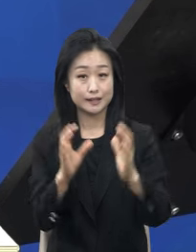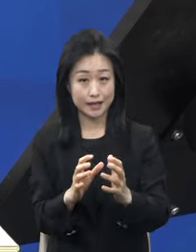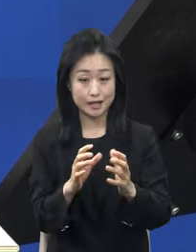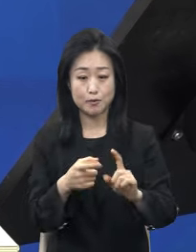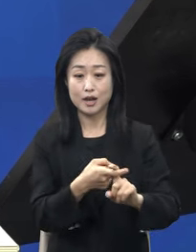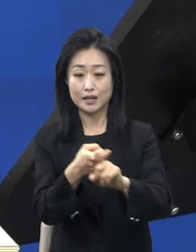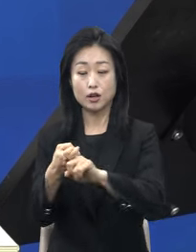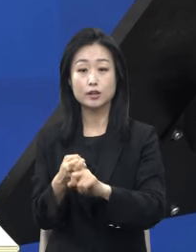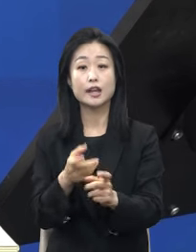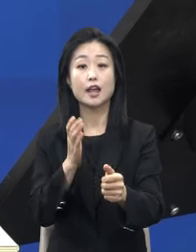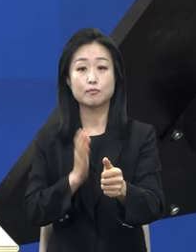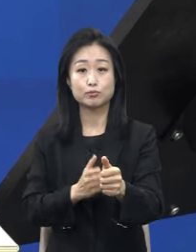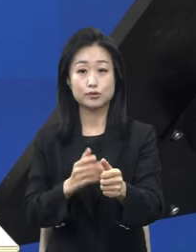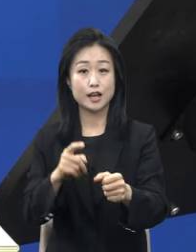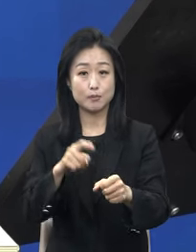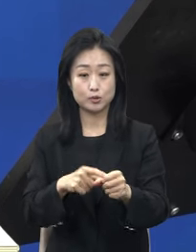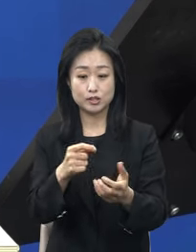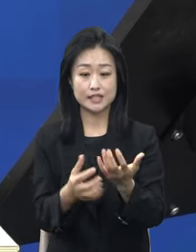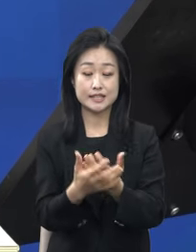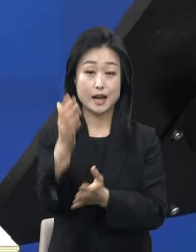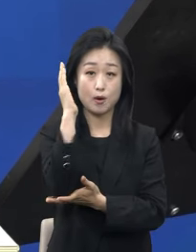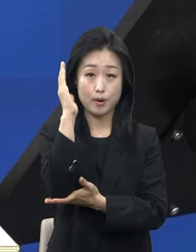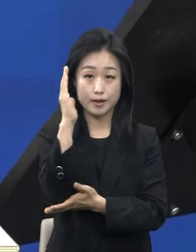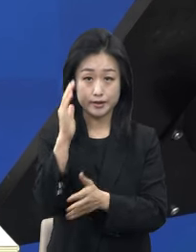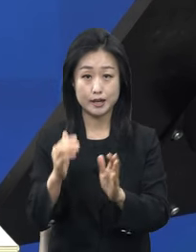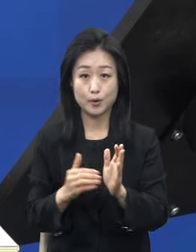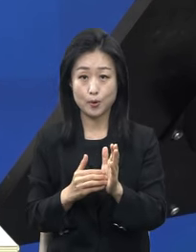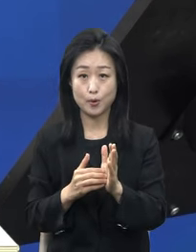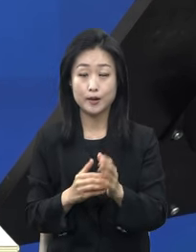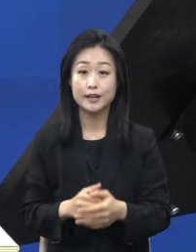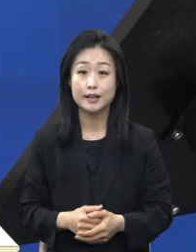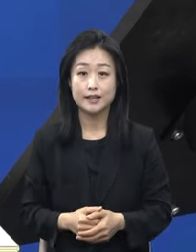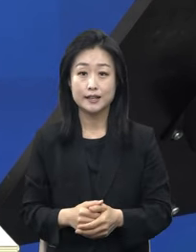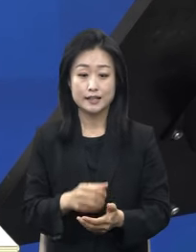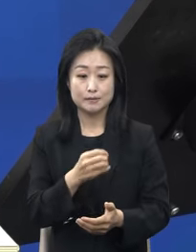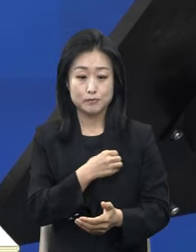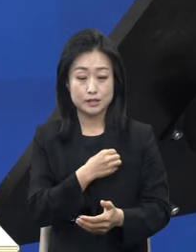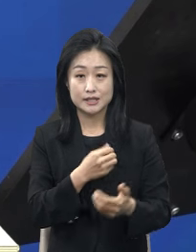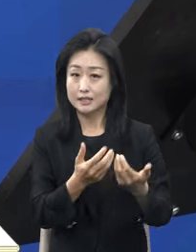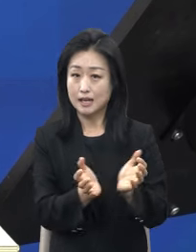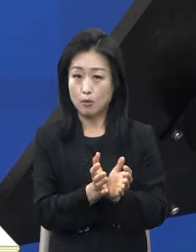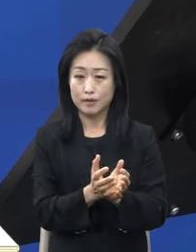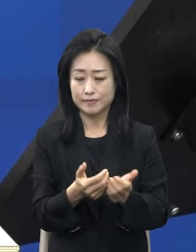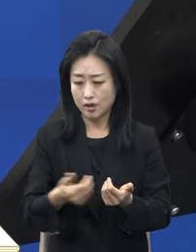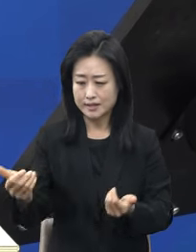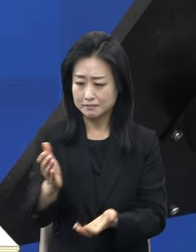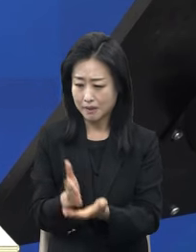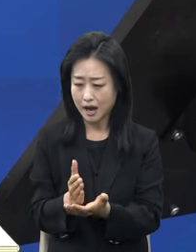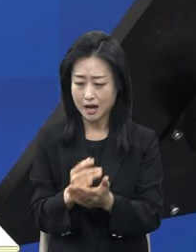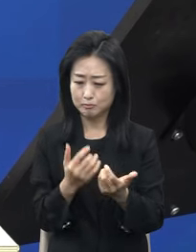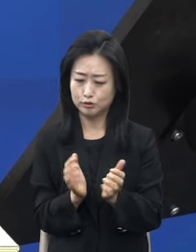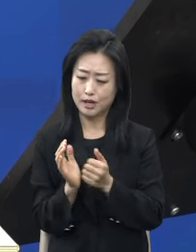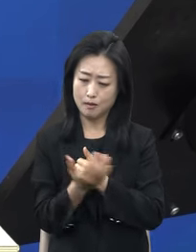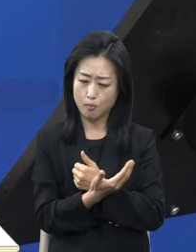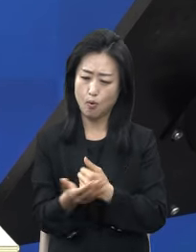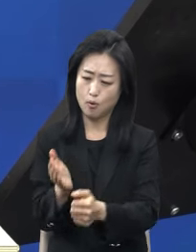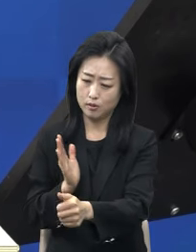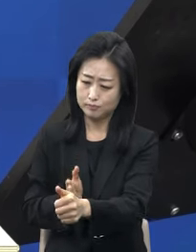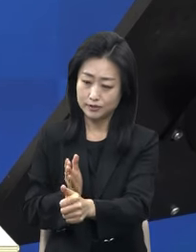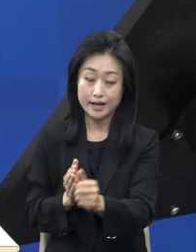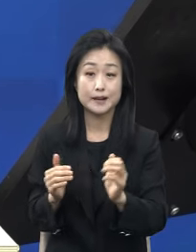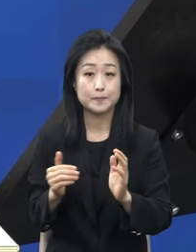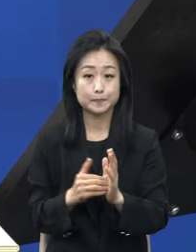연대를 호소하기 위한 기자회견을 가지며 당을 떠나지 말고 민주당을 지켜줄 것을 강력히 호소한 바